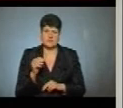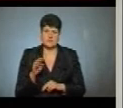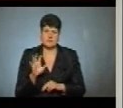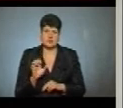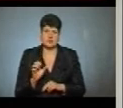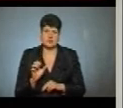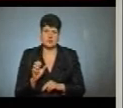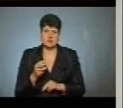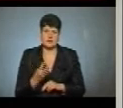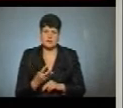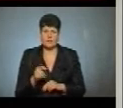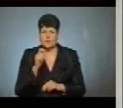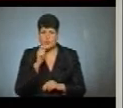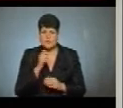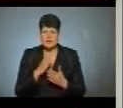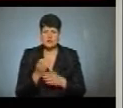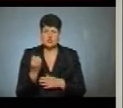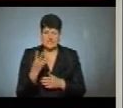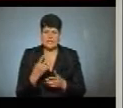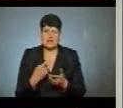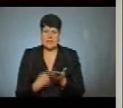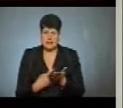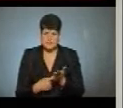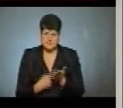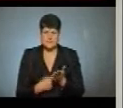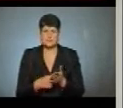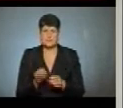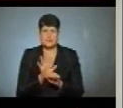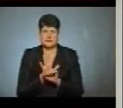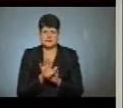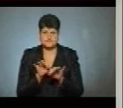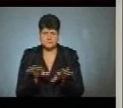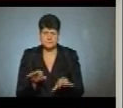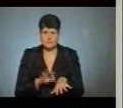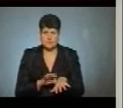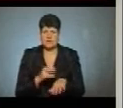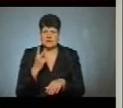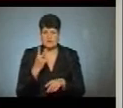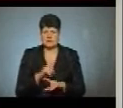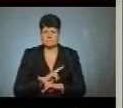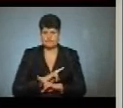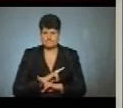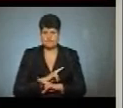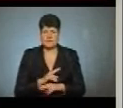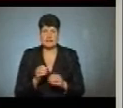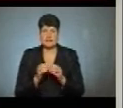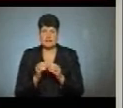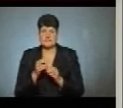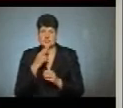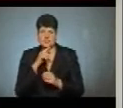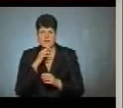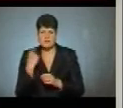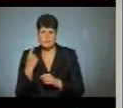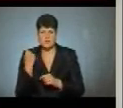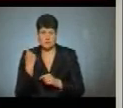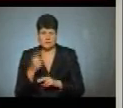В Україні зареєстрували 14 лабораторно підтверджених випадків COVID-19, з них 2 летальні. 10 у Чернівецькій області, один з